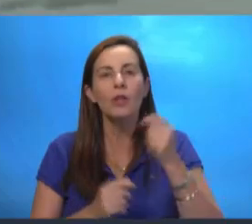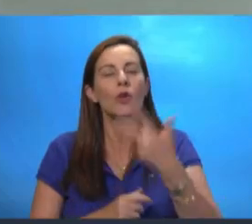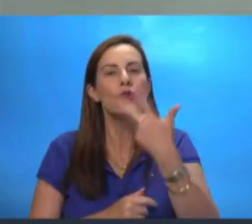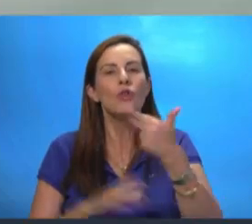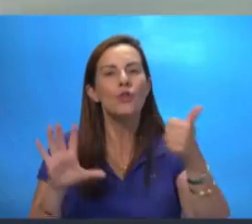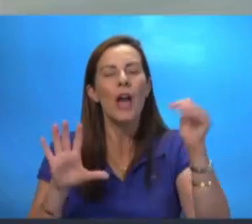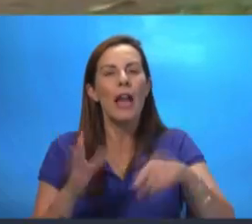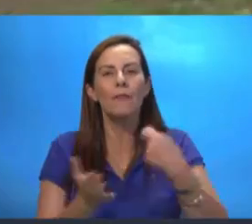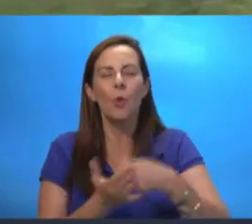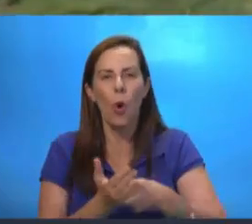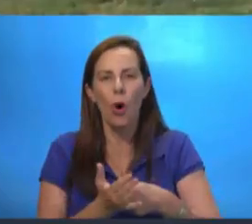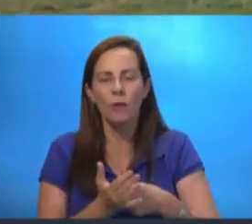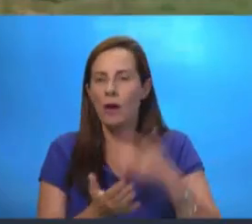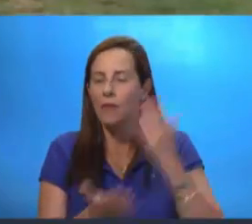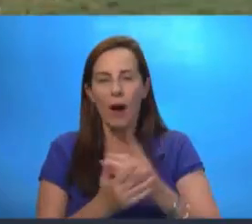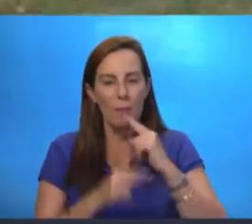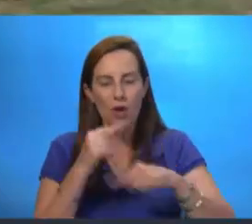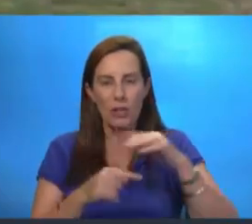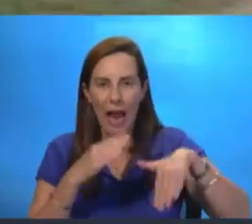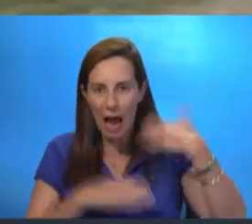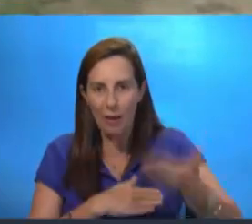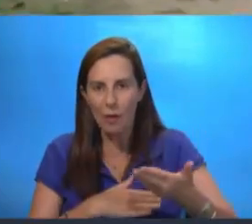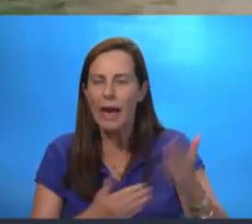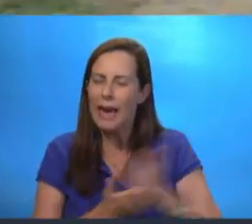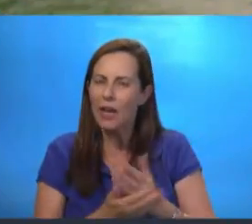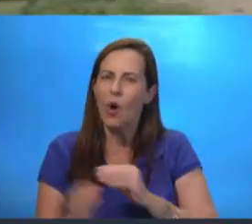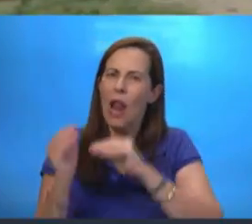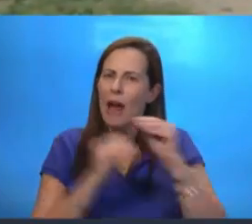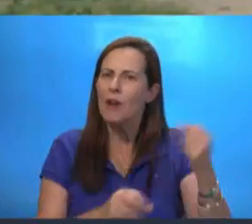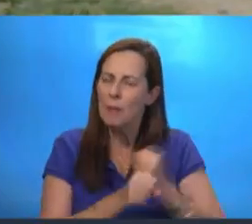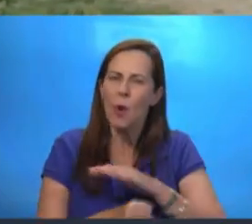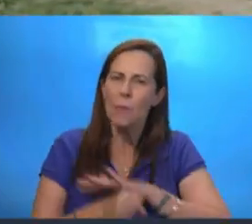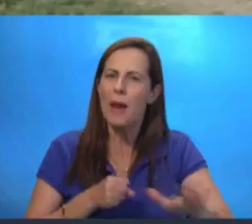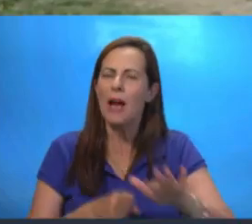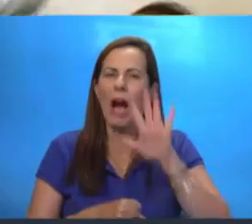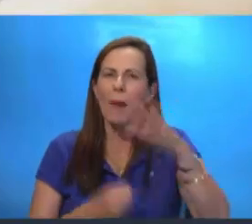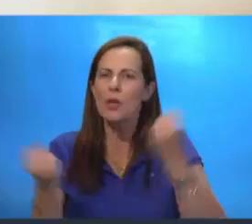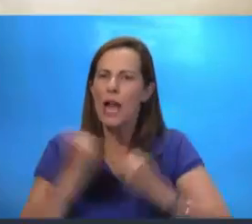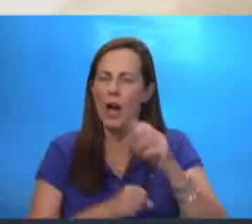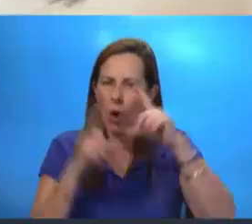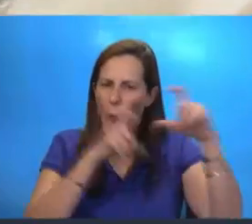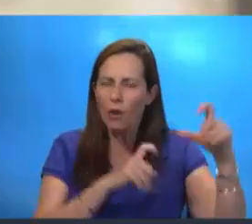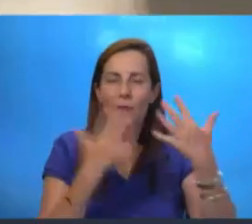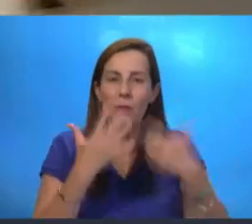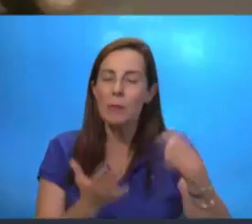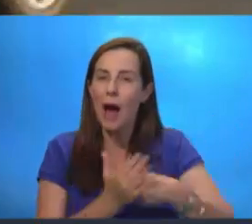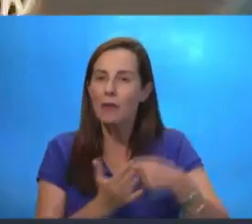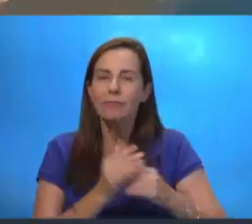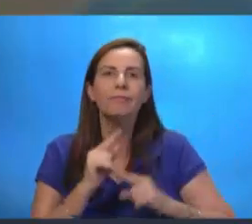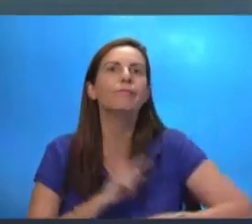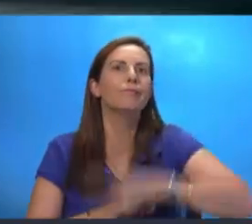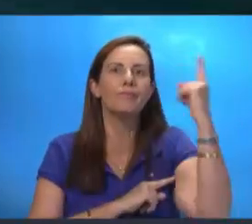אלף דוחות. כבר בשנה שלאחר מכן החליטו לעבור לפעילות מלאה של 5 ניידות, ומספר הכנסות זינק, שימו